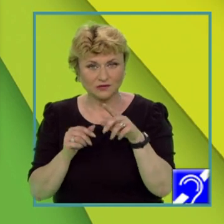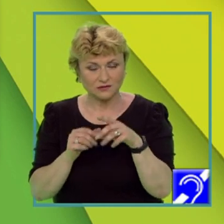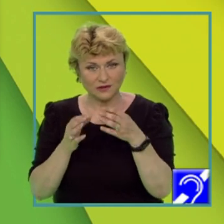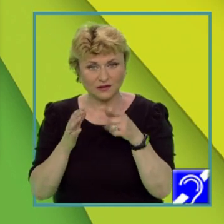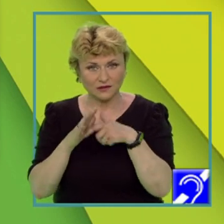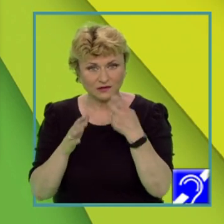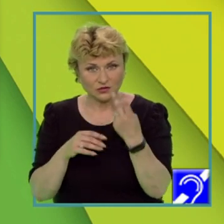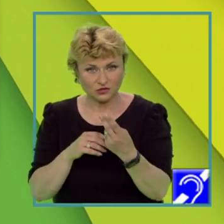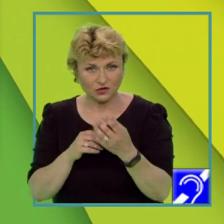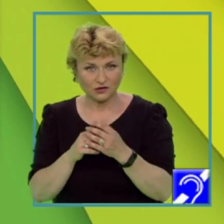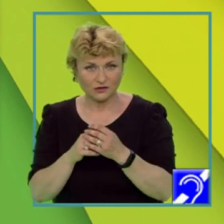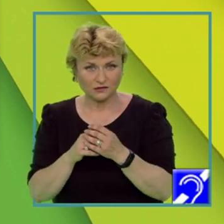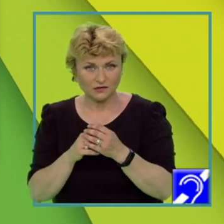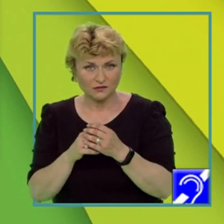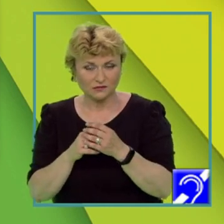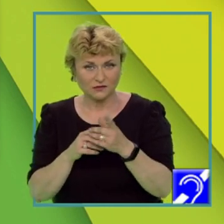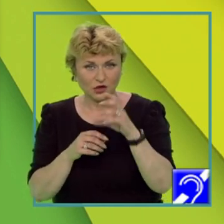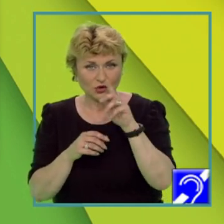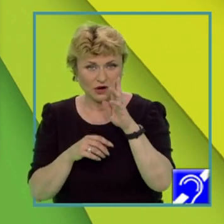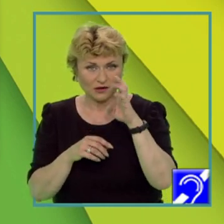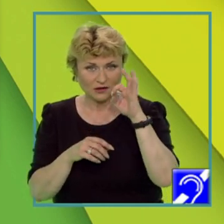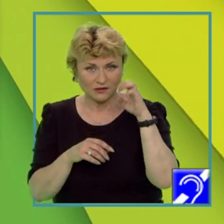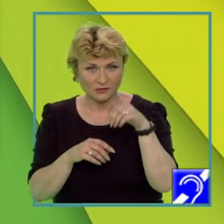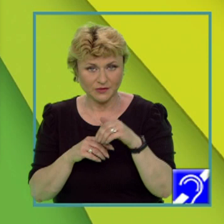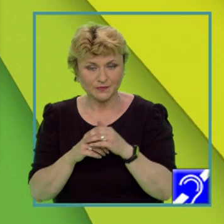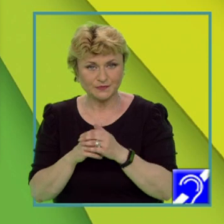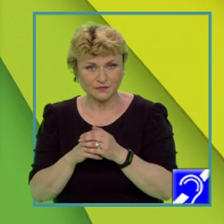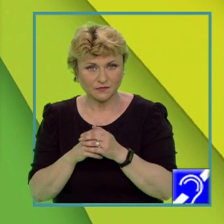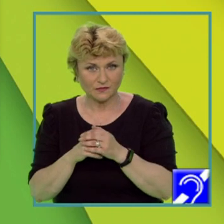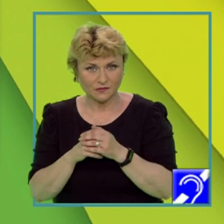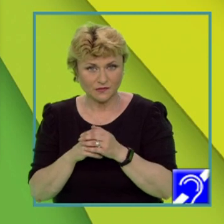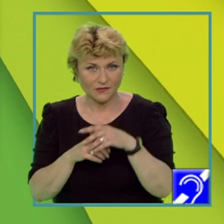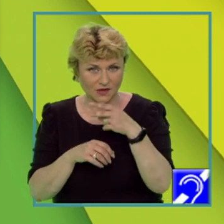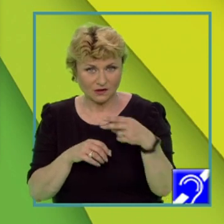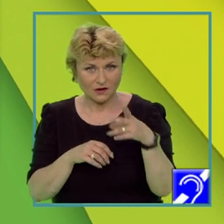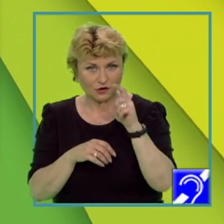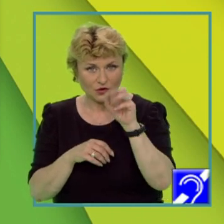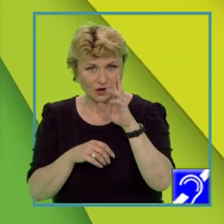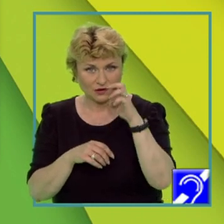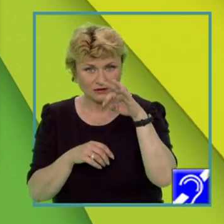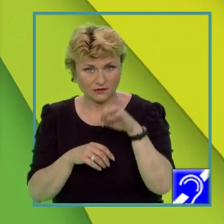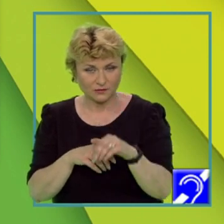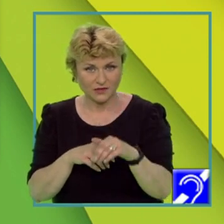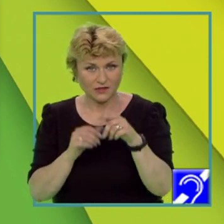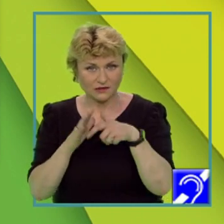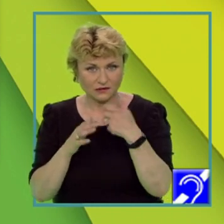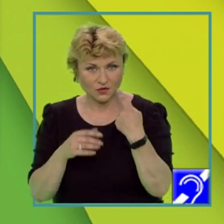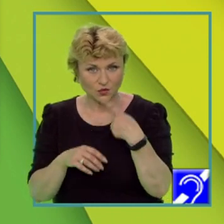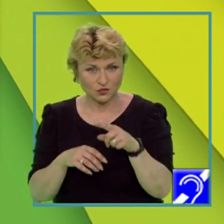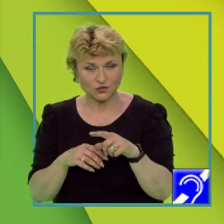de înmulțit cu localizări smuls din 5 plus logaritm zecimal din doi egal logaritm zecimal din 100 pe